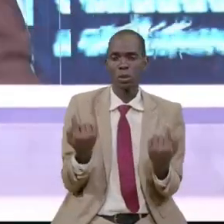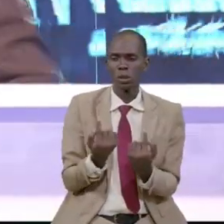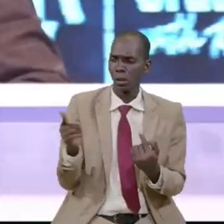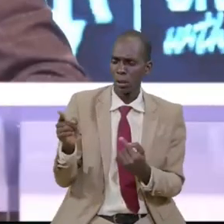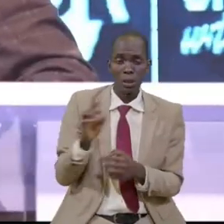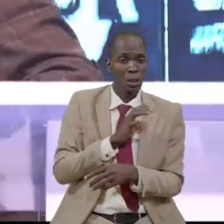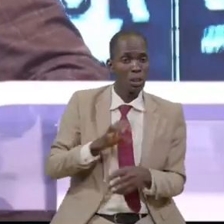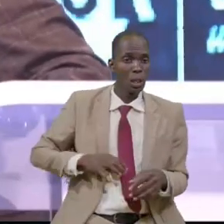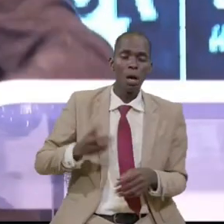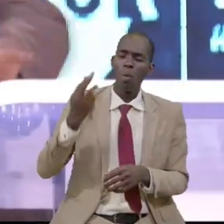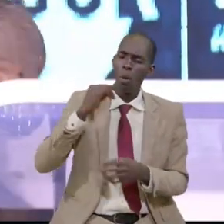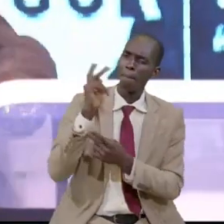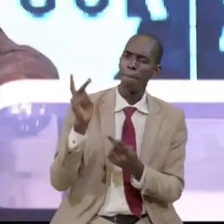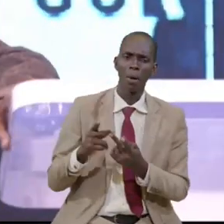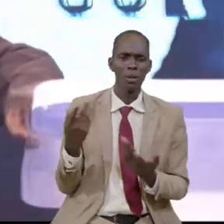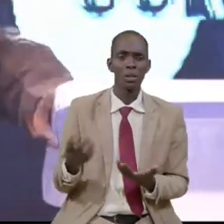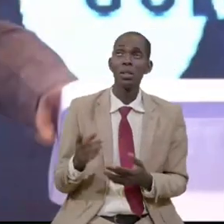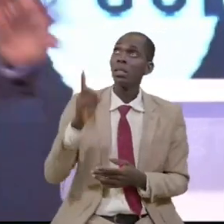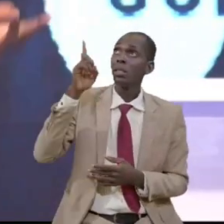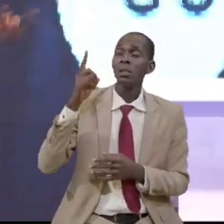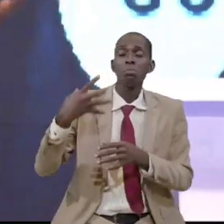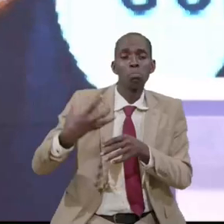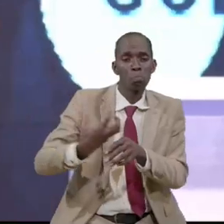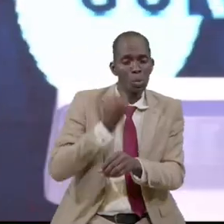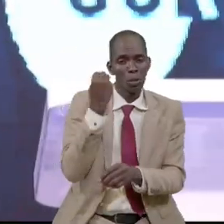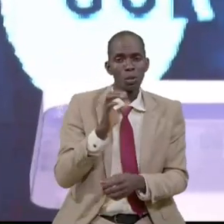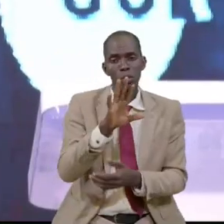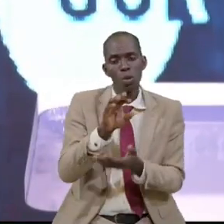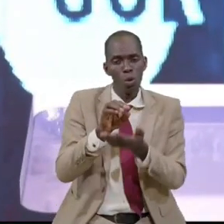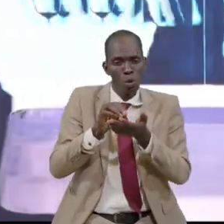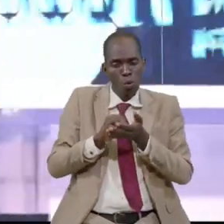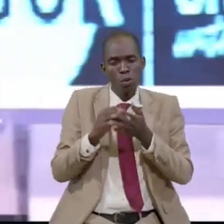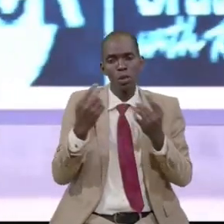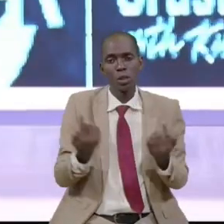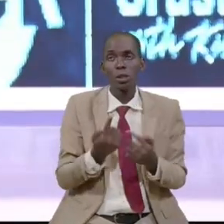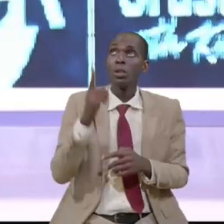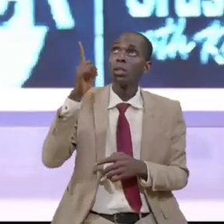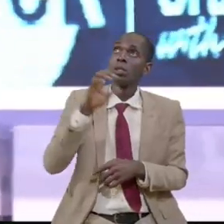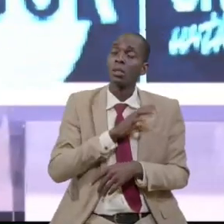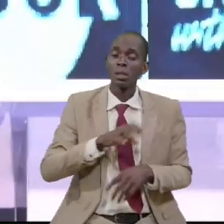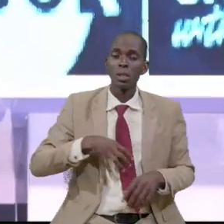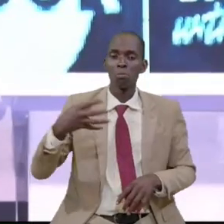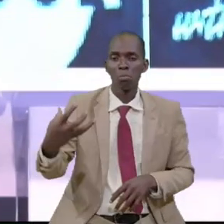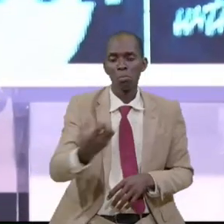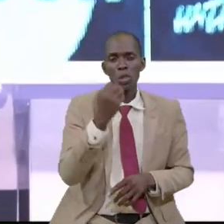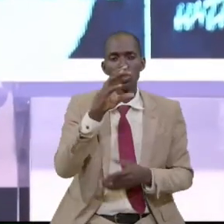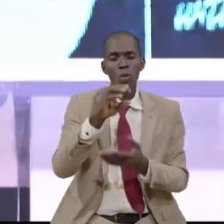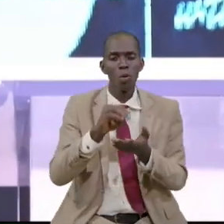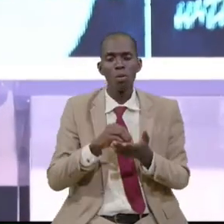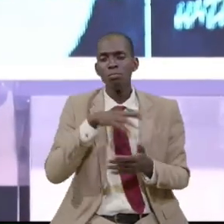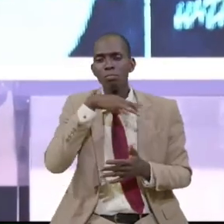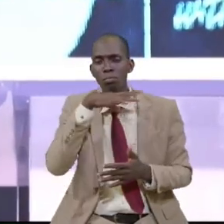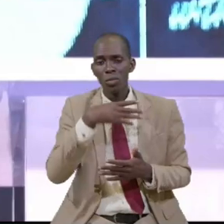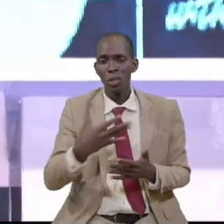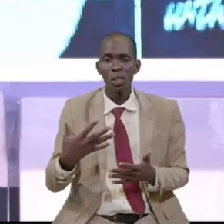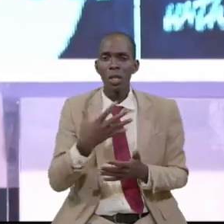votre iniquité. Il a pris votre imperfection. Il a pris vos transgressions. Il a pris vos péchés. Il a tout